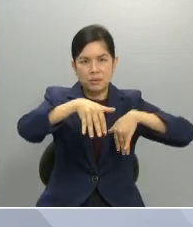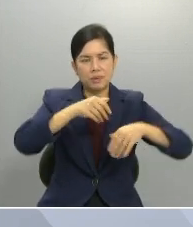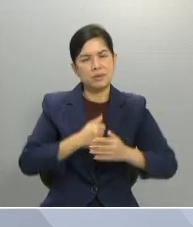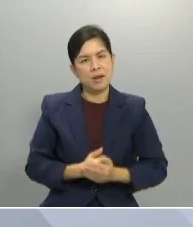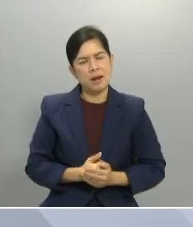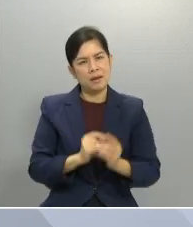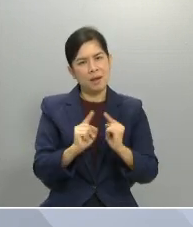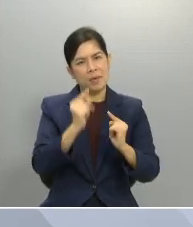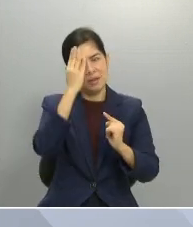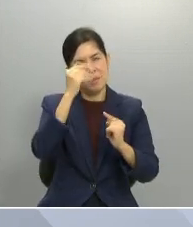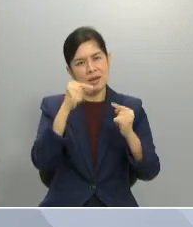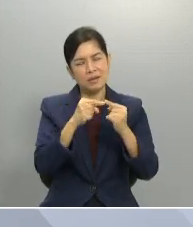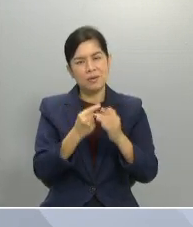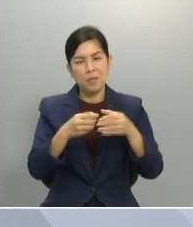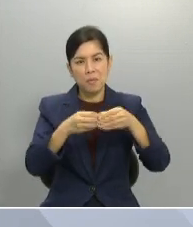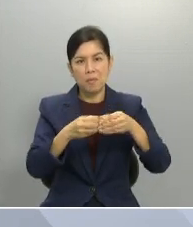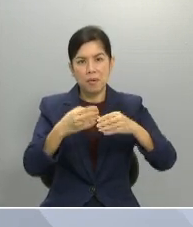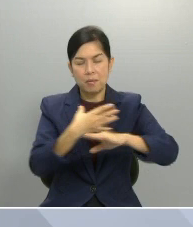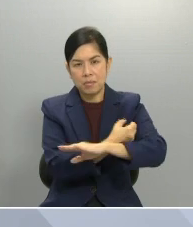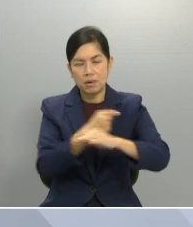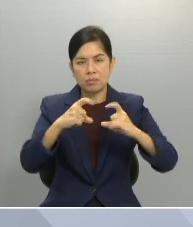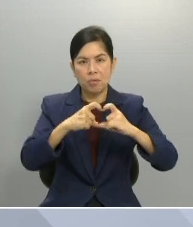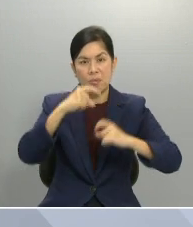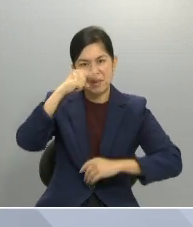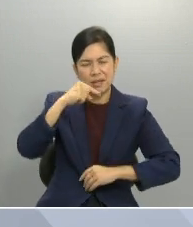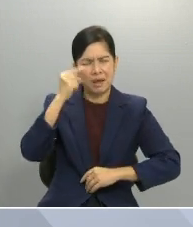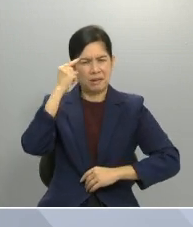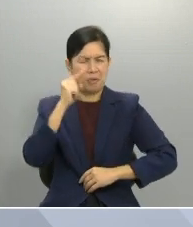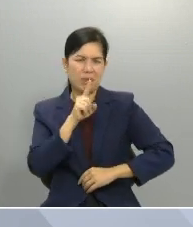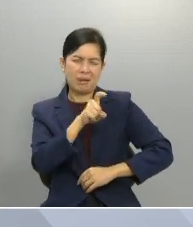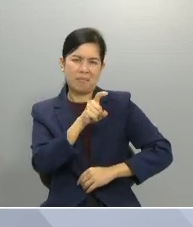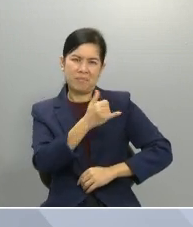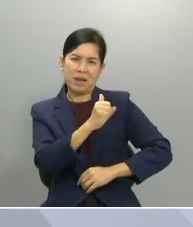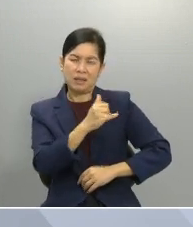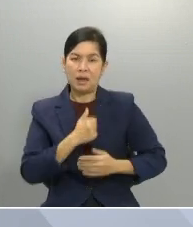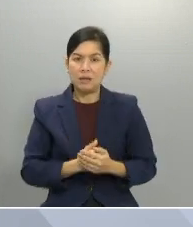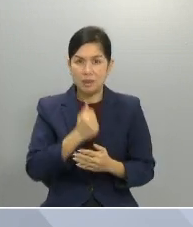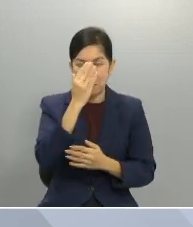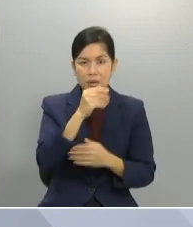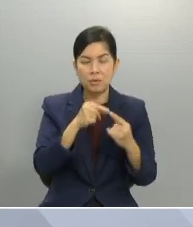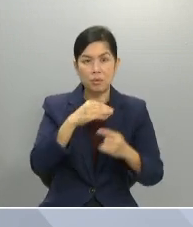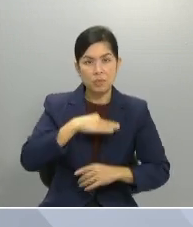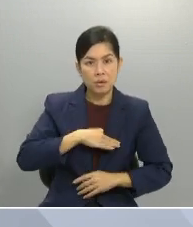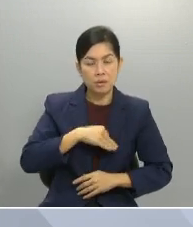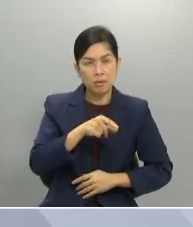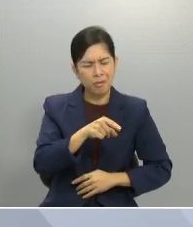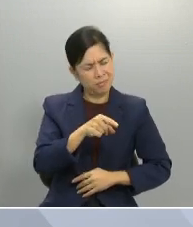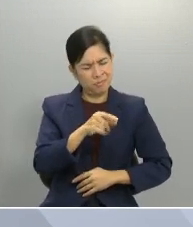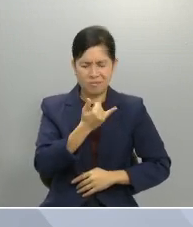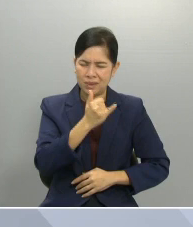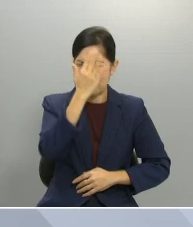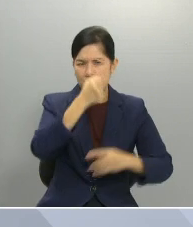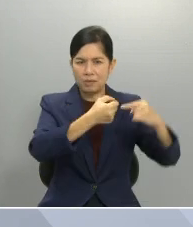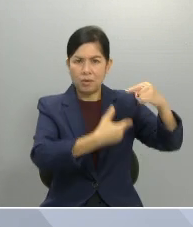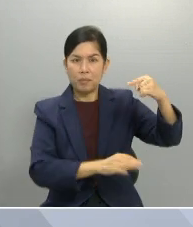คำถามมันใช่หรือเปล่าเพราะอันดับ 6เนี่ยคุณสุรินทร์เพราะชีวิตนะขนาดเดียวกันอันดับ